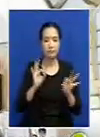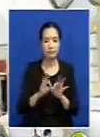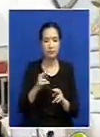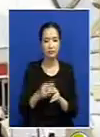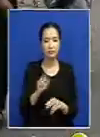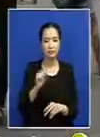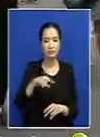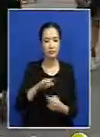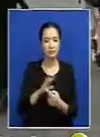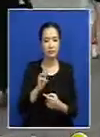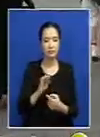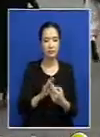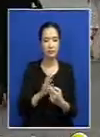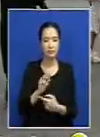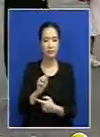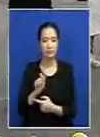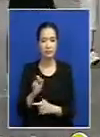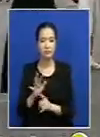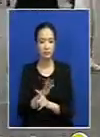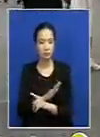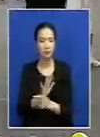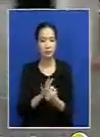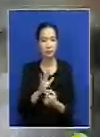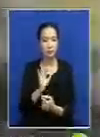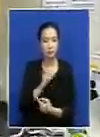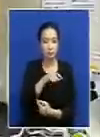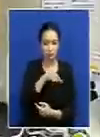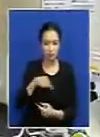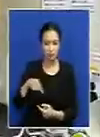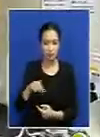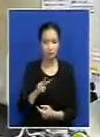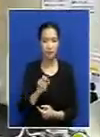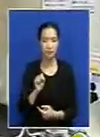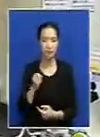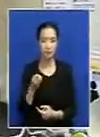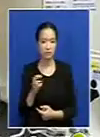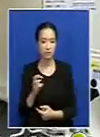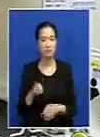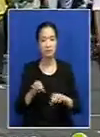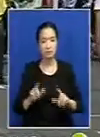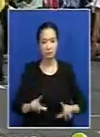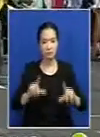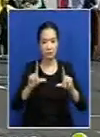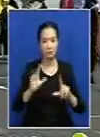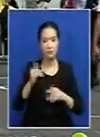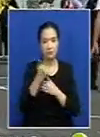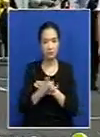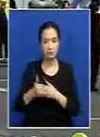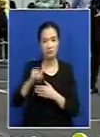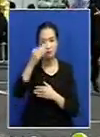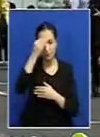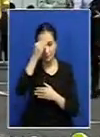มะไทยริคุหรืองาน Japanese Summer Festival 2016ซึ่งจัดขึ้นที่โอไดบะโตเกียวของประเท